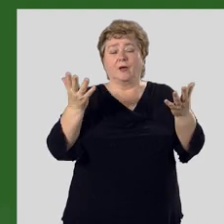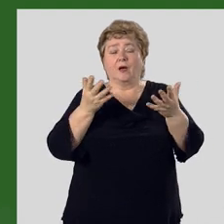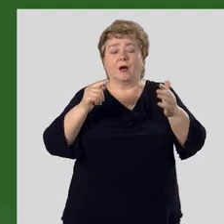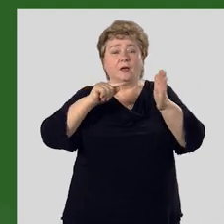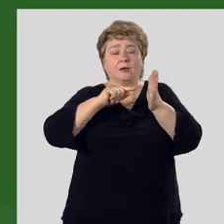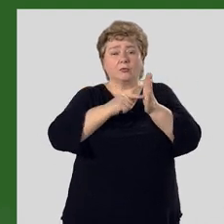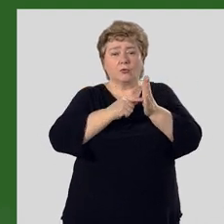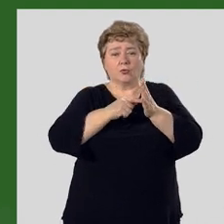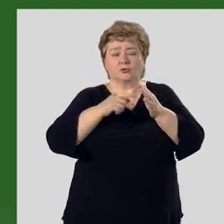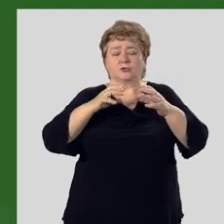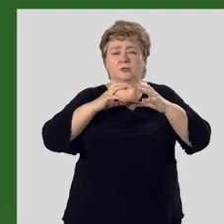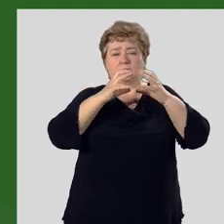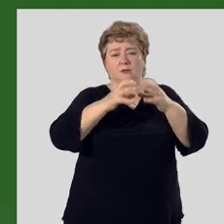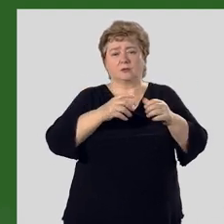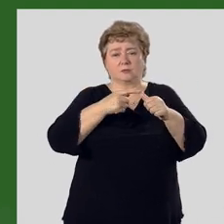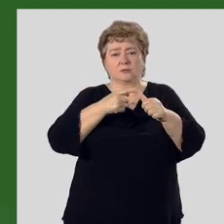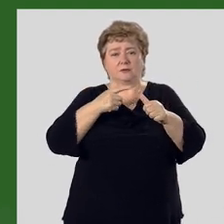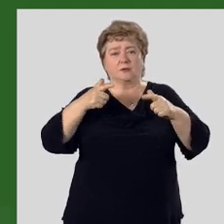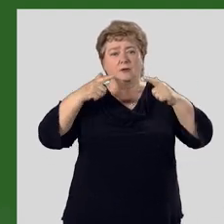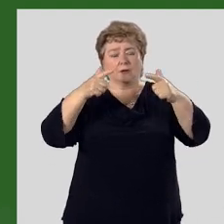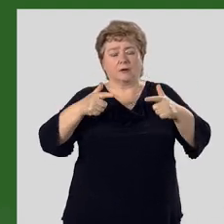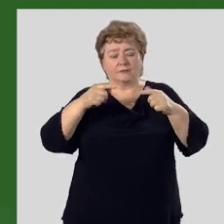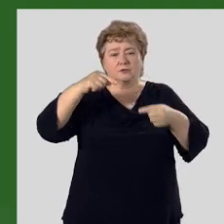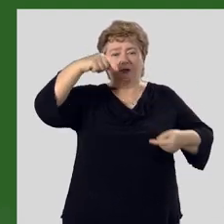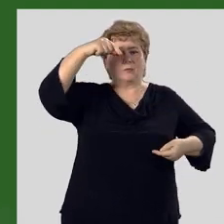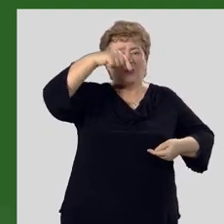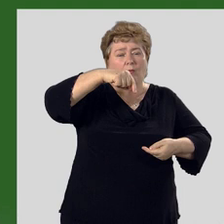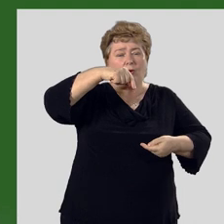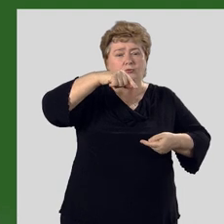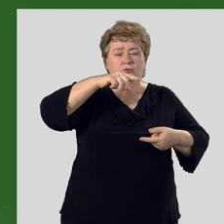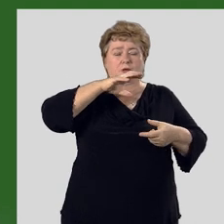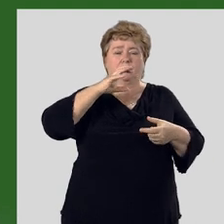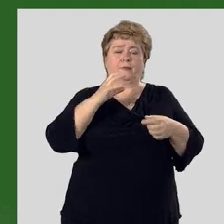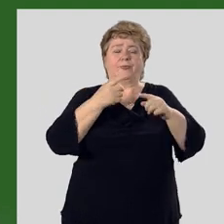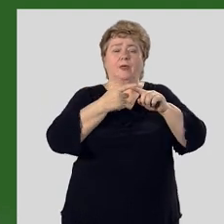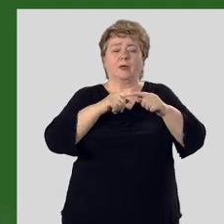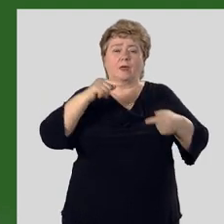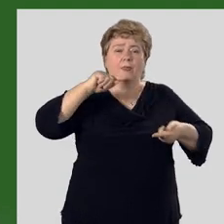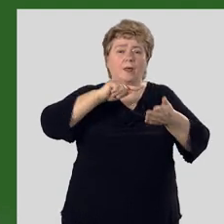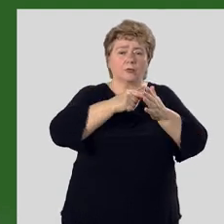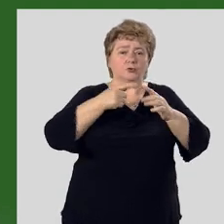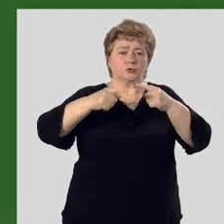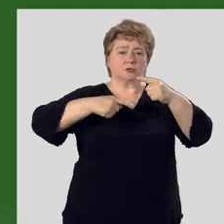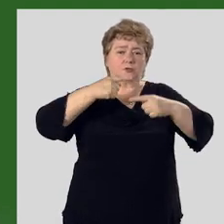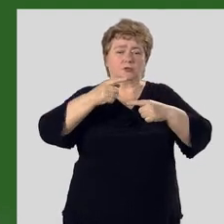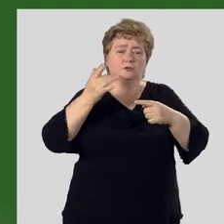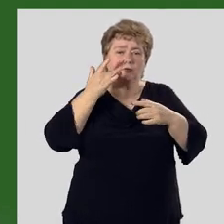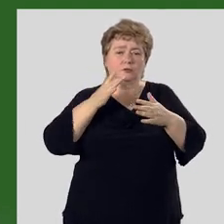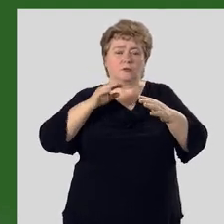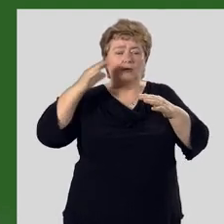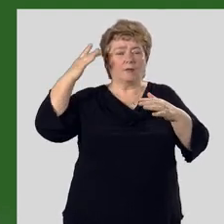Какие точки на Земле называют географическими полюсами? Это точки, через которые